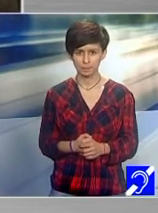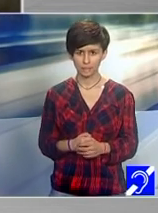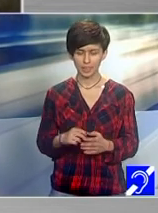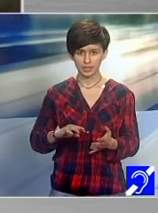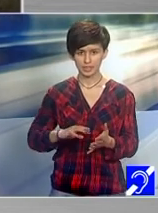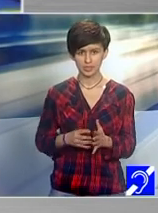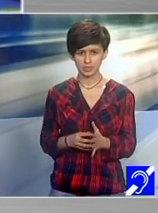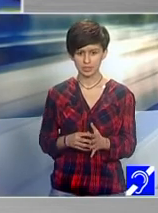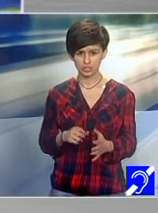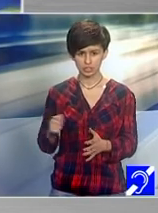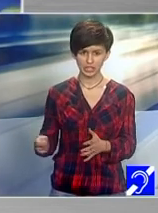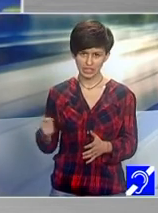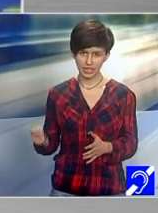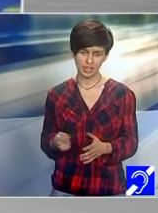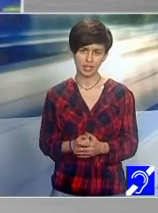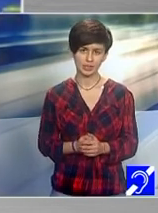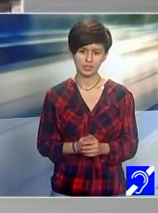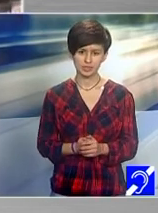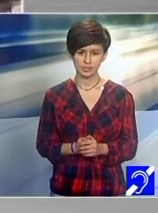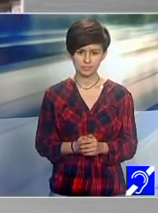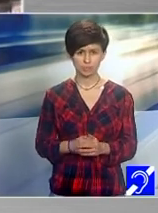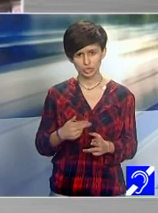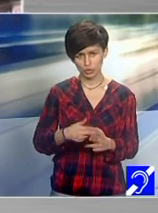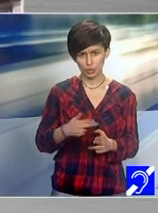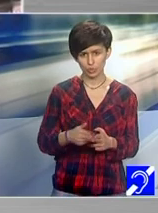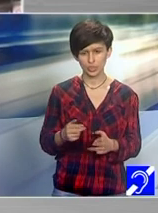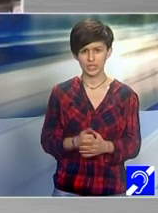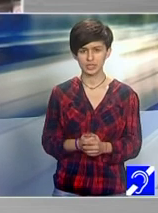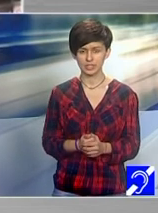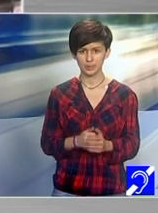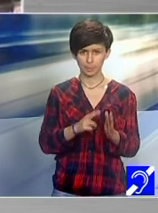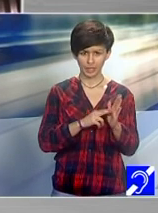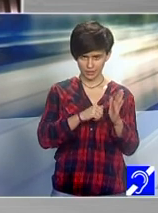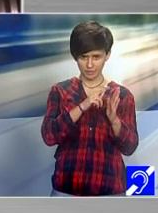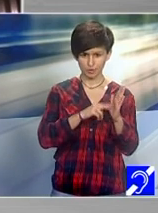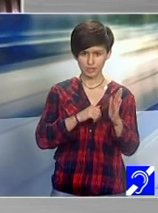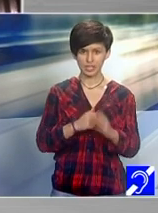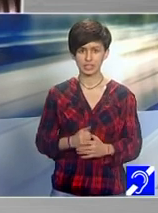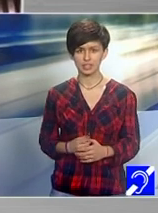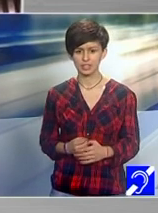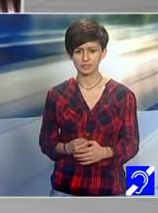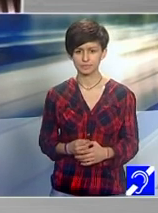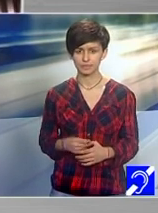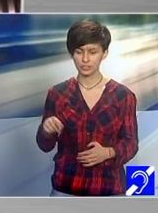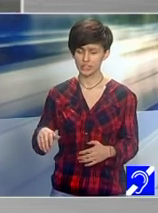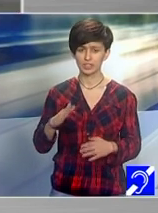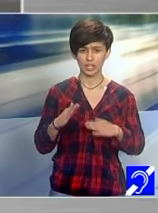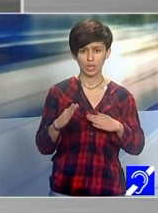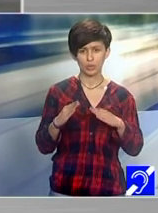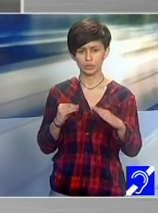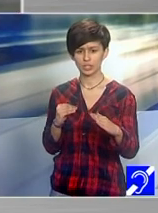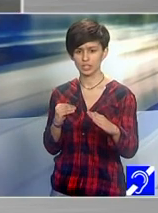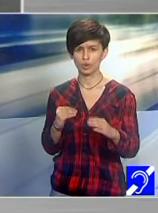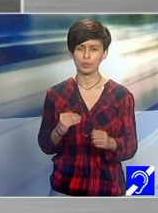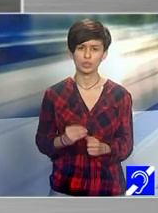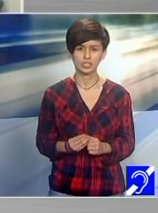după un anumit timp necesită o mentenanță acele conducte, curățirea de rugină, vopsiile, protejare și așa mai departe. Și acela este un robot autonom. Acum știți cum se